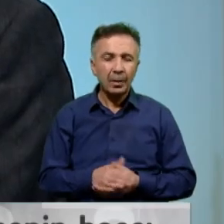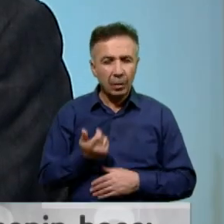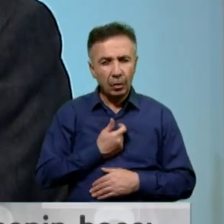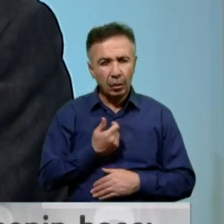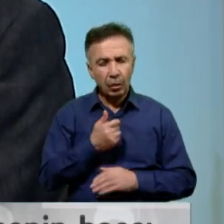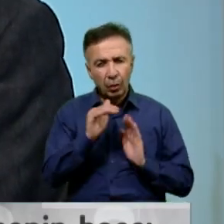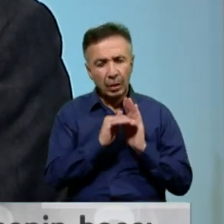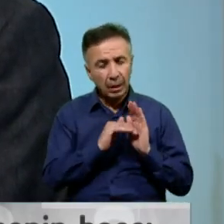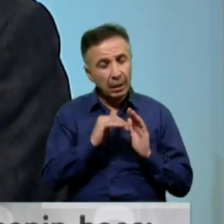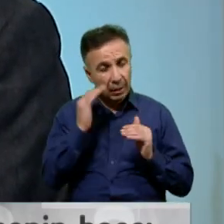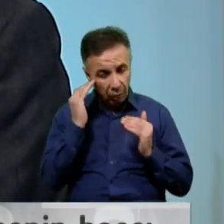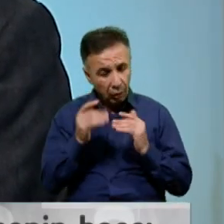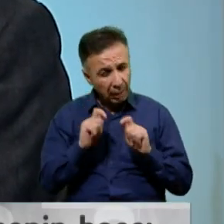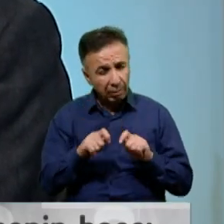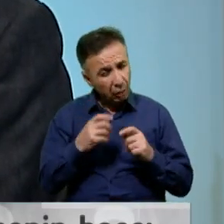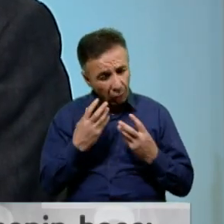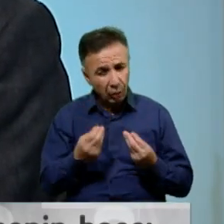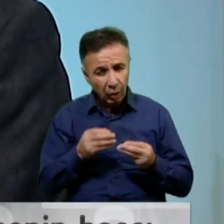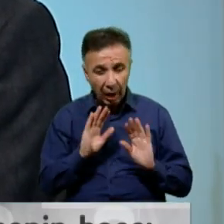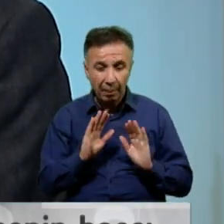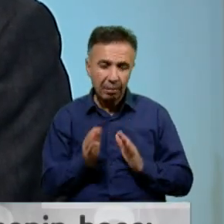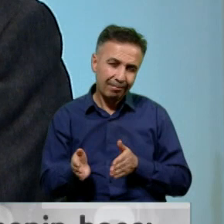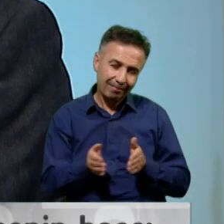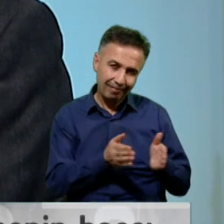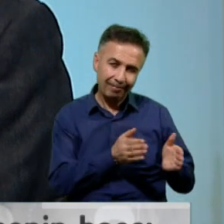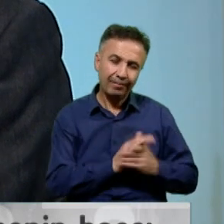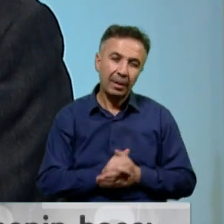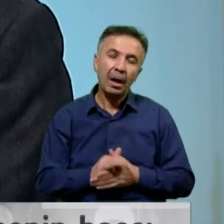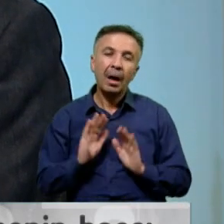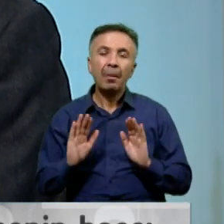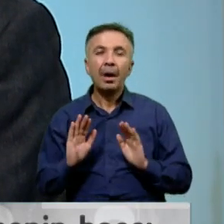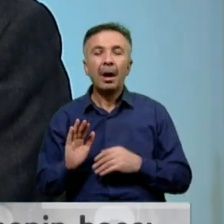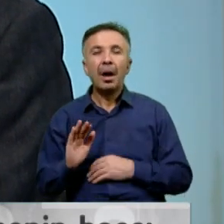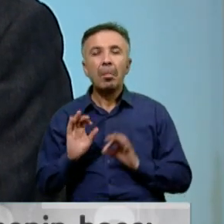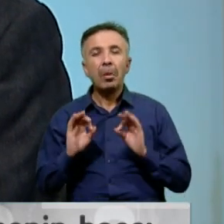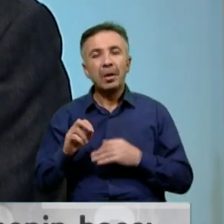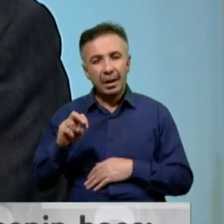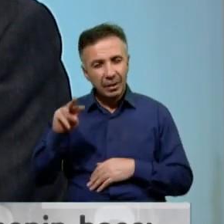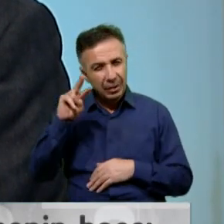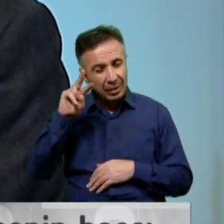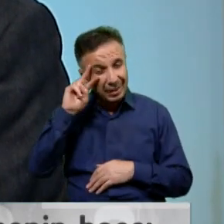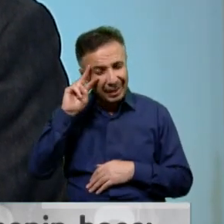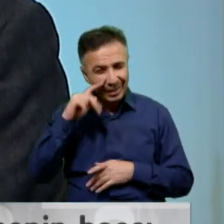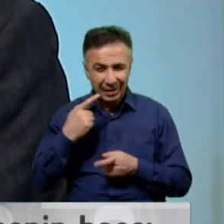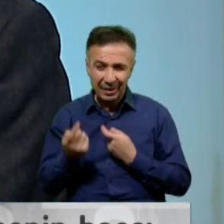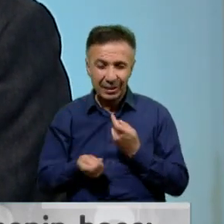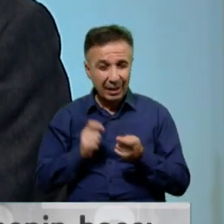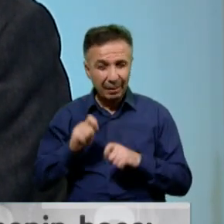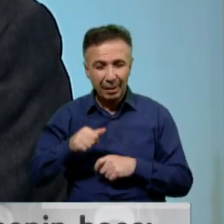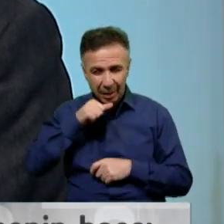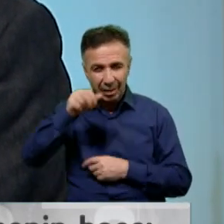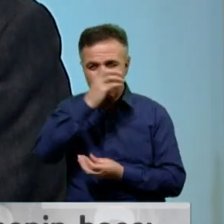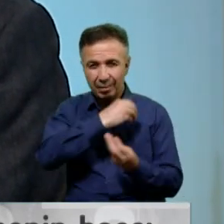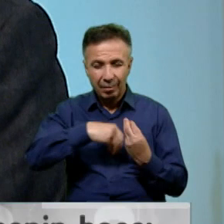hac olmadı denmez. O başka bir şeydir. Ama böyle yanlışlık, sahte işlere tevessül